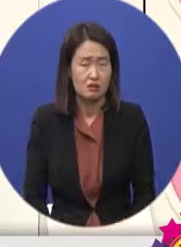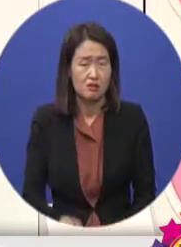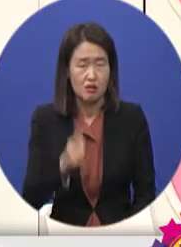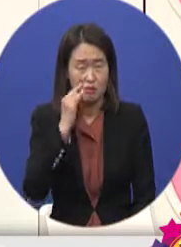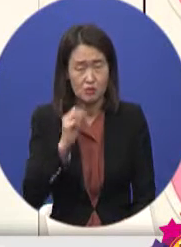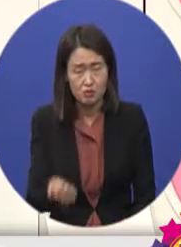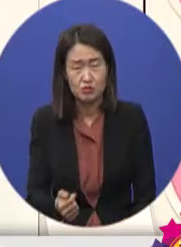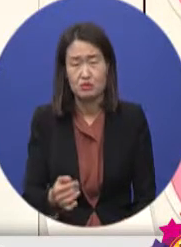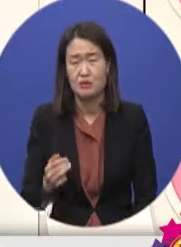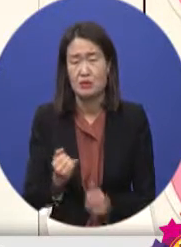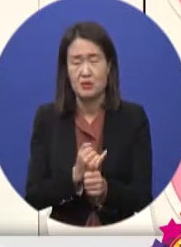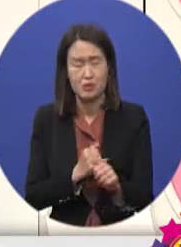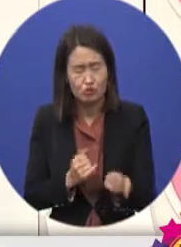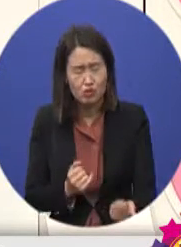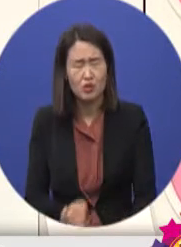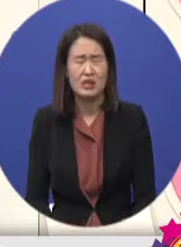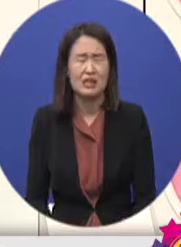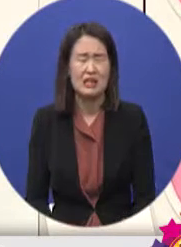잃고 신랑 잃고 얼마나